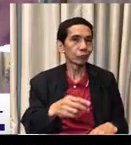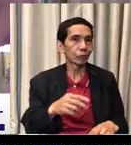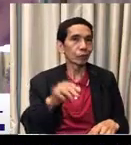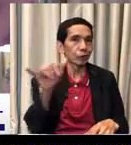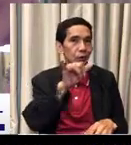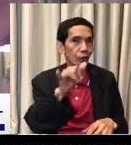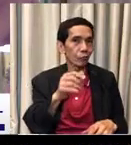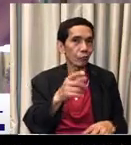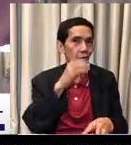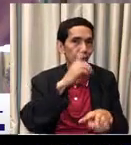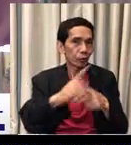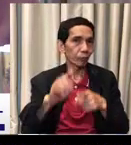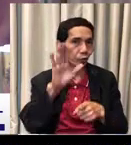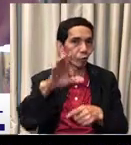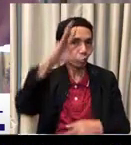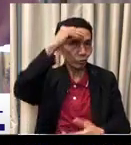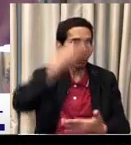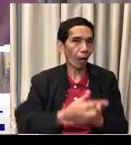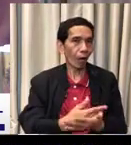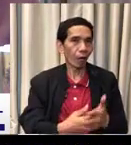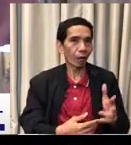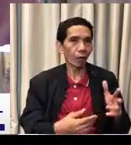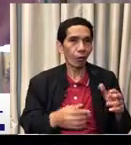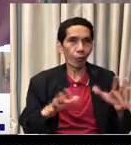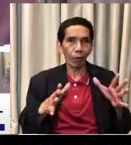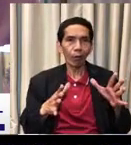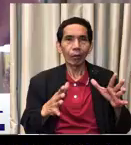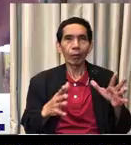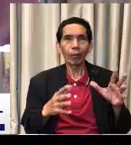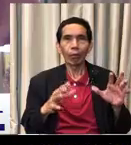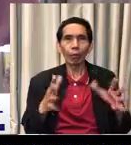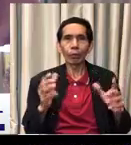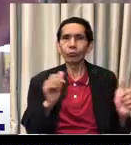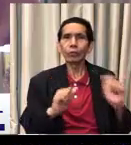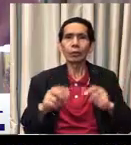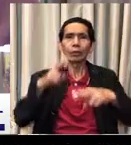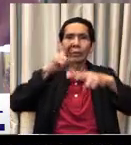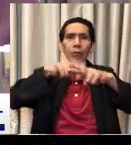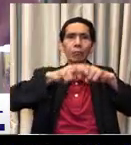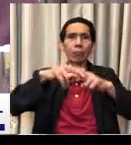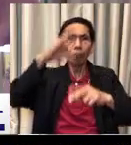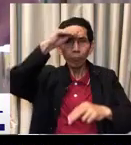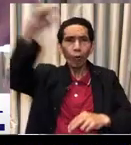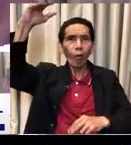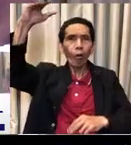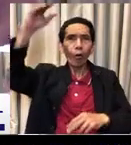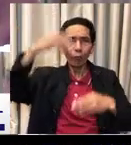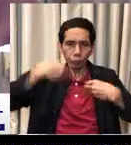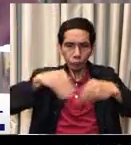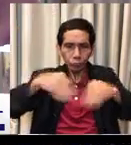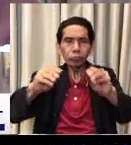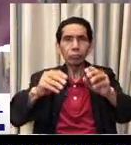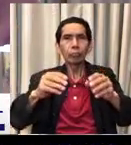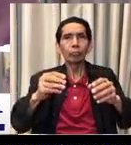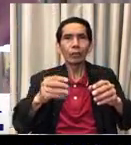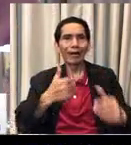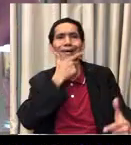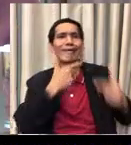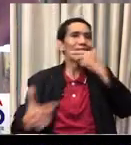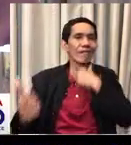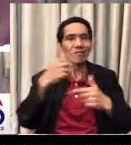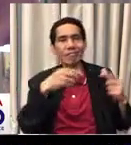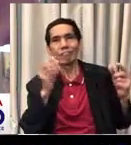Patinuin nyo yung mga anak nyo. Wala kabagay-bagay ni walang gumana. Nakaupo lang yung mama. Gano? Sindihan ninyo at pagtawanan